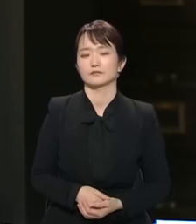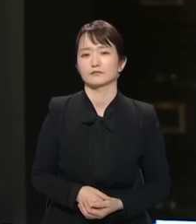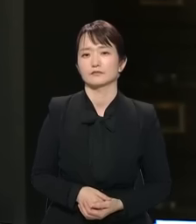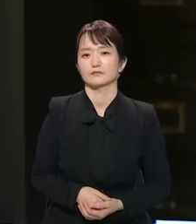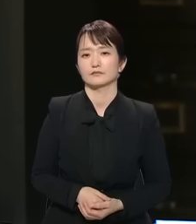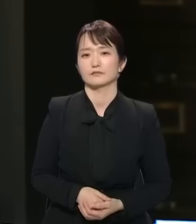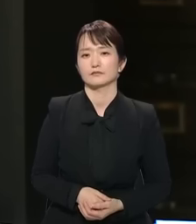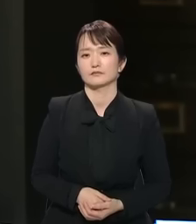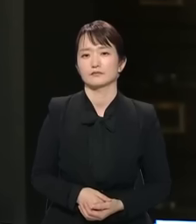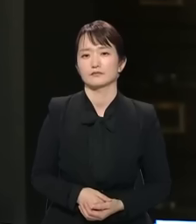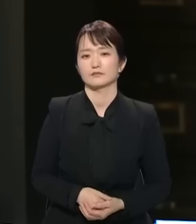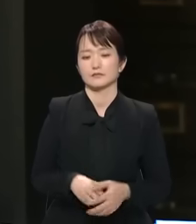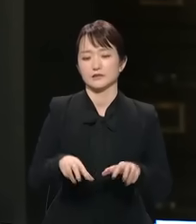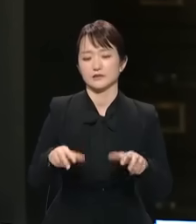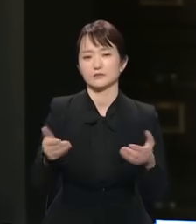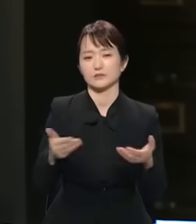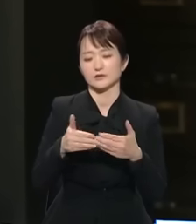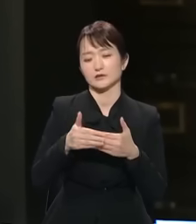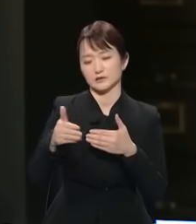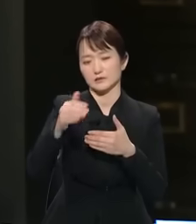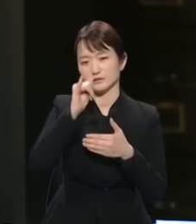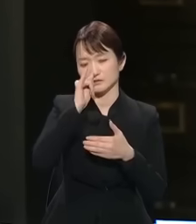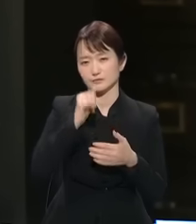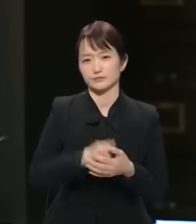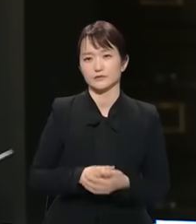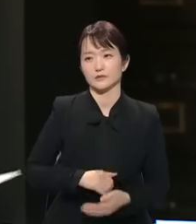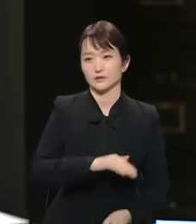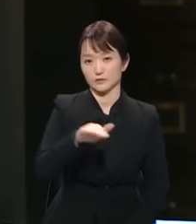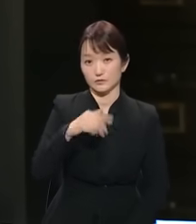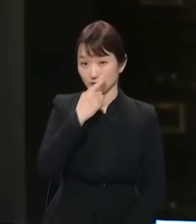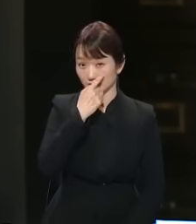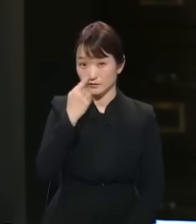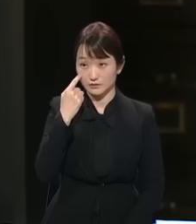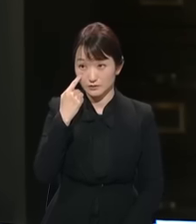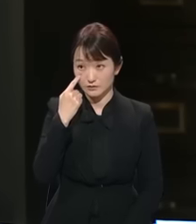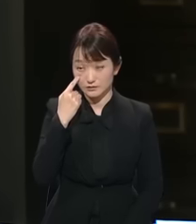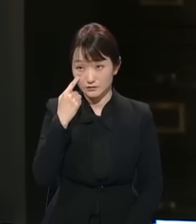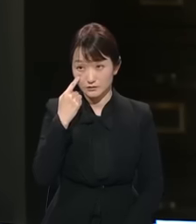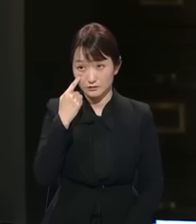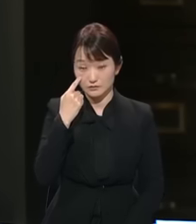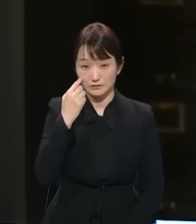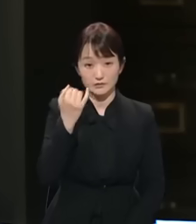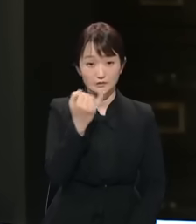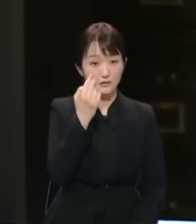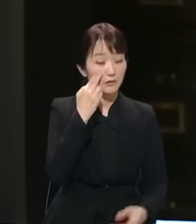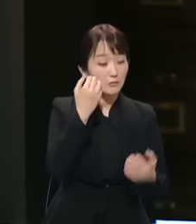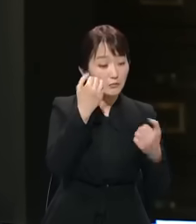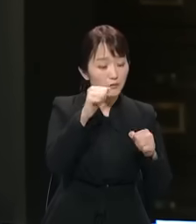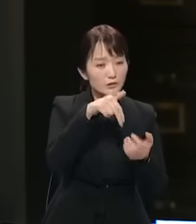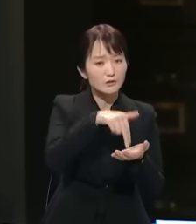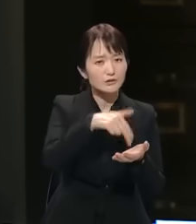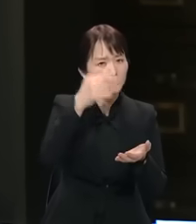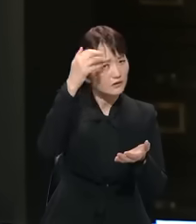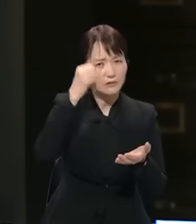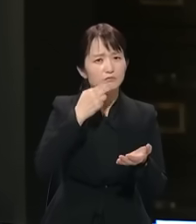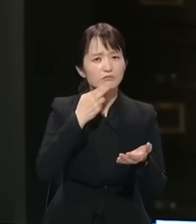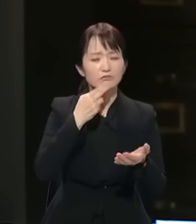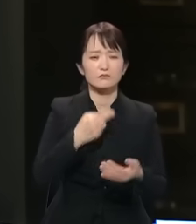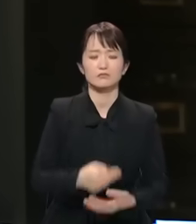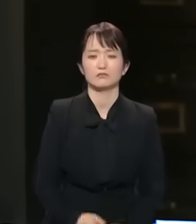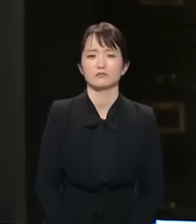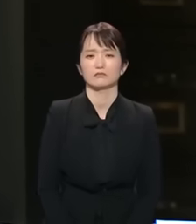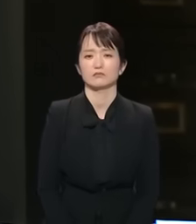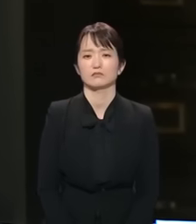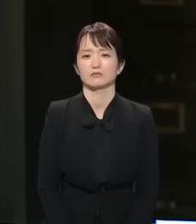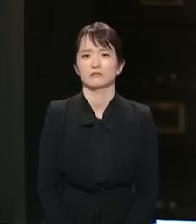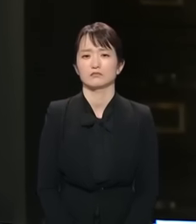이렇게 지금 일이 뭐 진행이 되어 온 겁니다. 근데 저희가 오늘 확인한 바에 따르면 기억이 나지 않는다라고 했습니다.